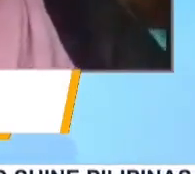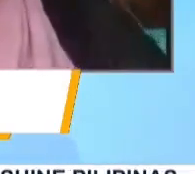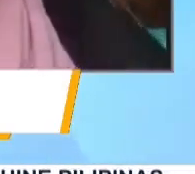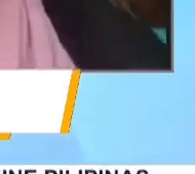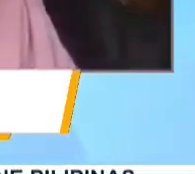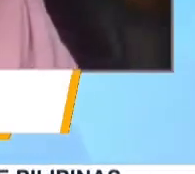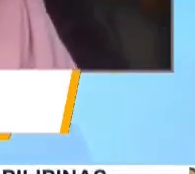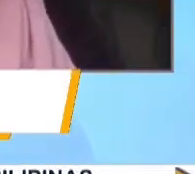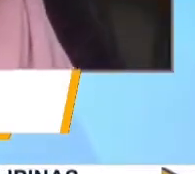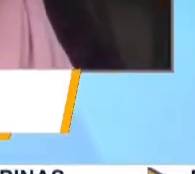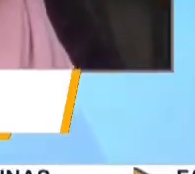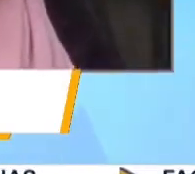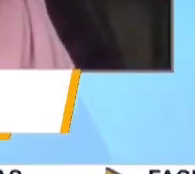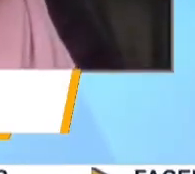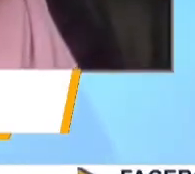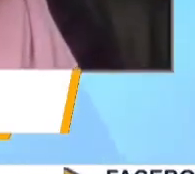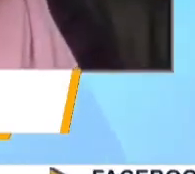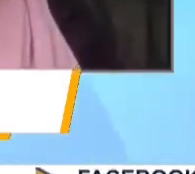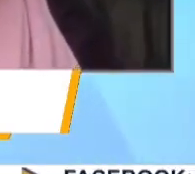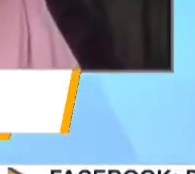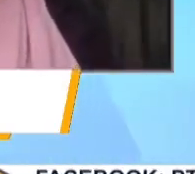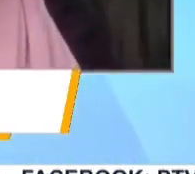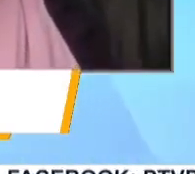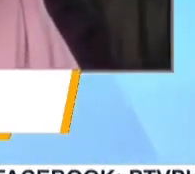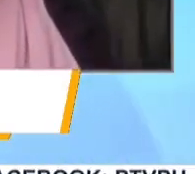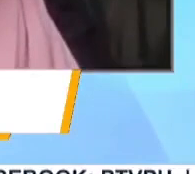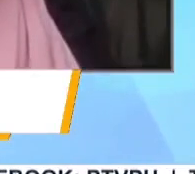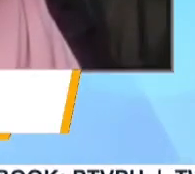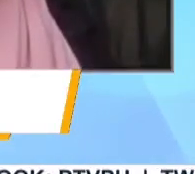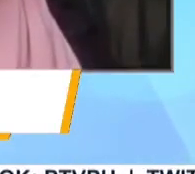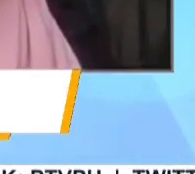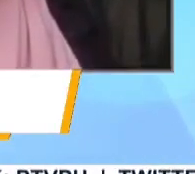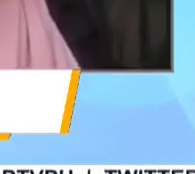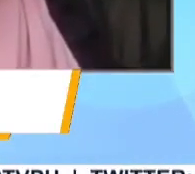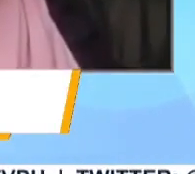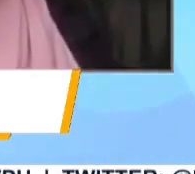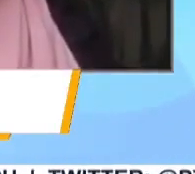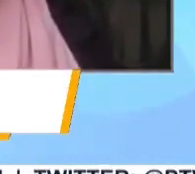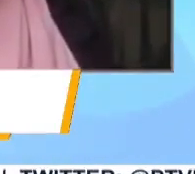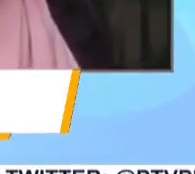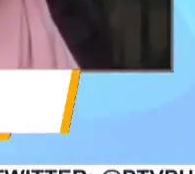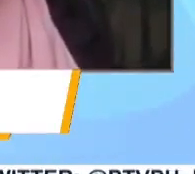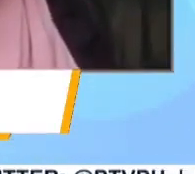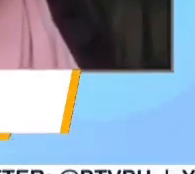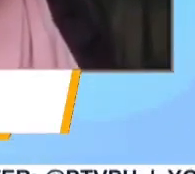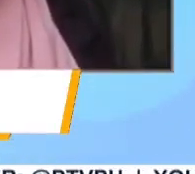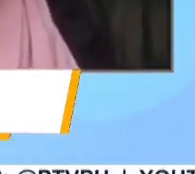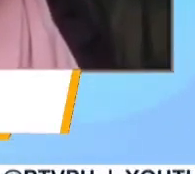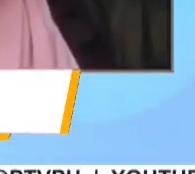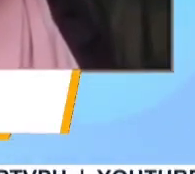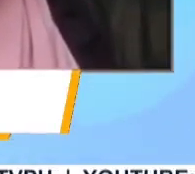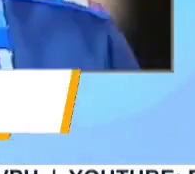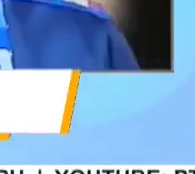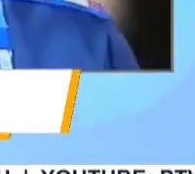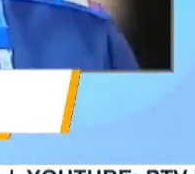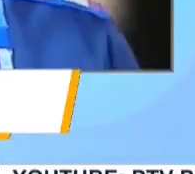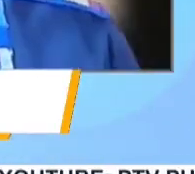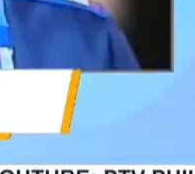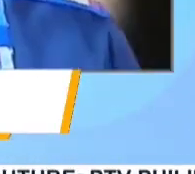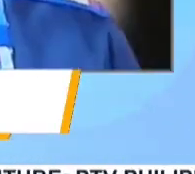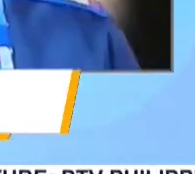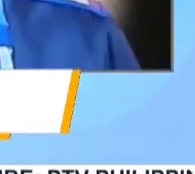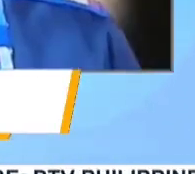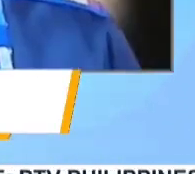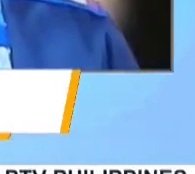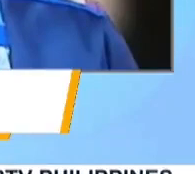on what products we can see sa fair na ito. May nakita kong na gowns kanina. Oh, na may ganun ba? May mga gowns ba? Siguro let's go to